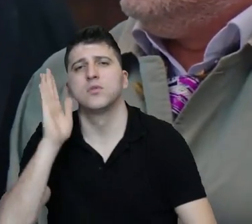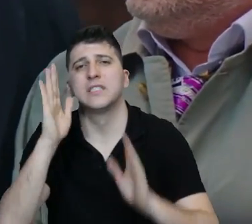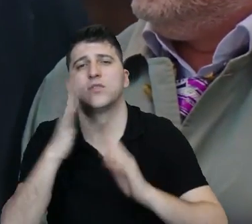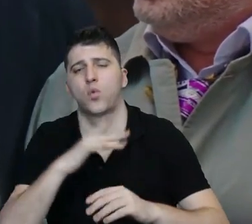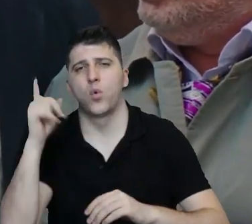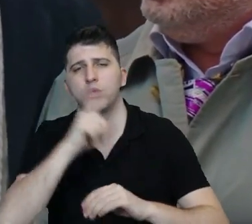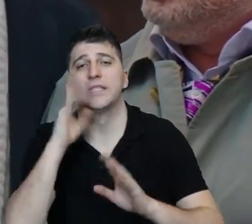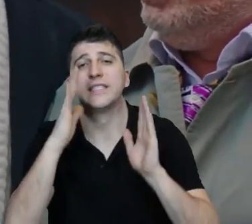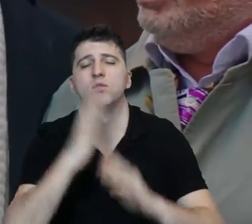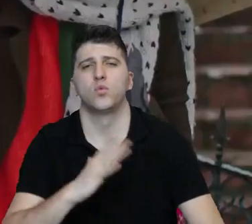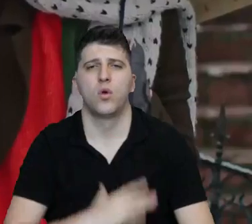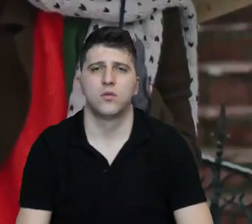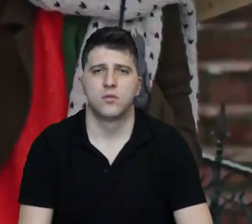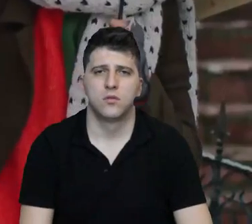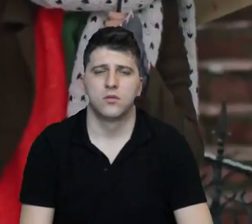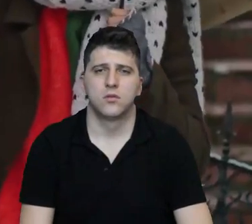dayak istiyor. Dayak.